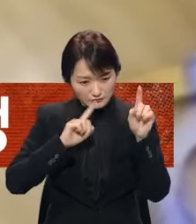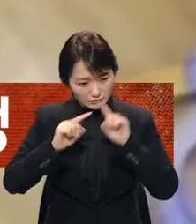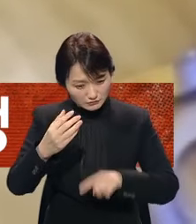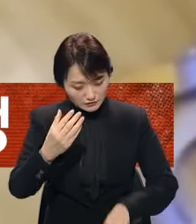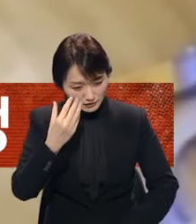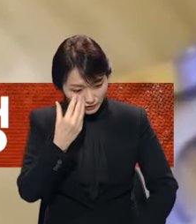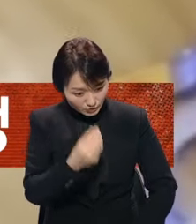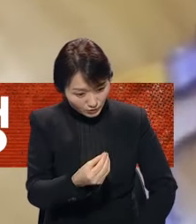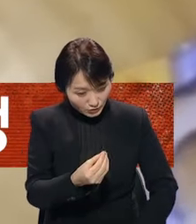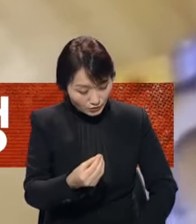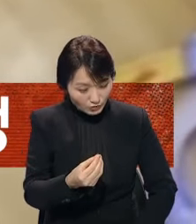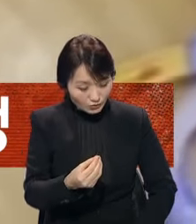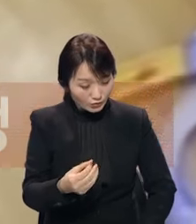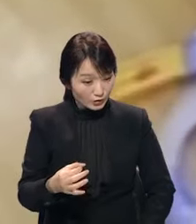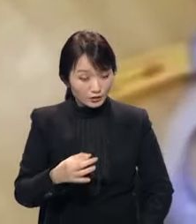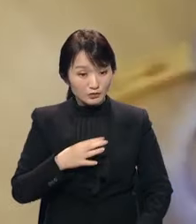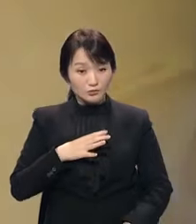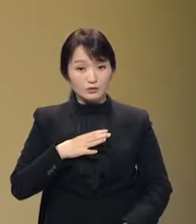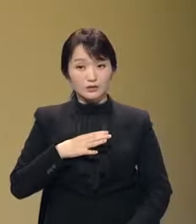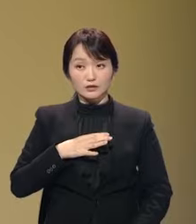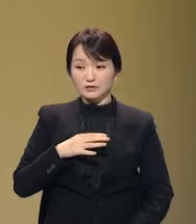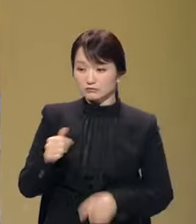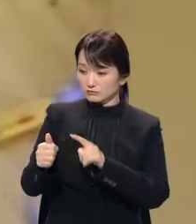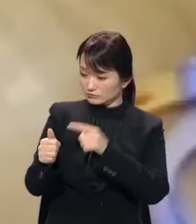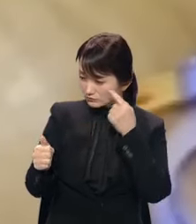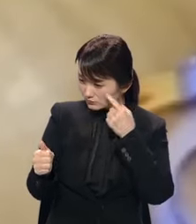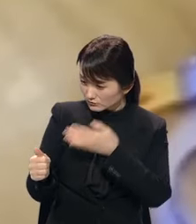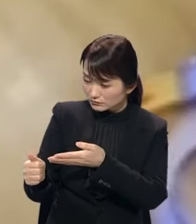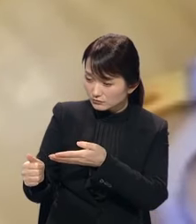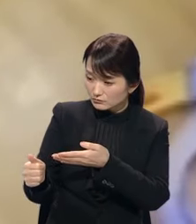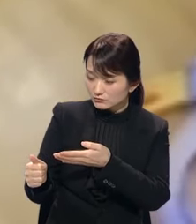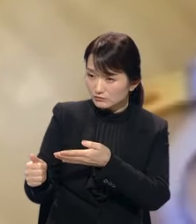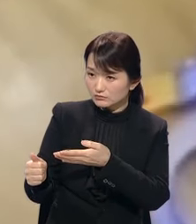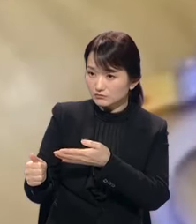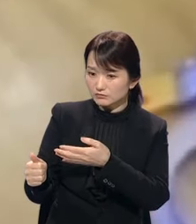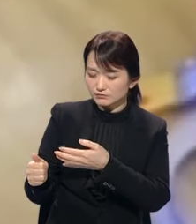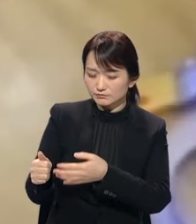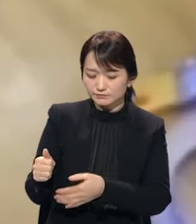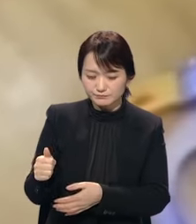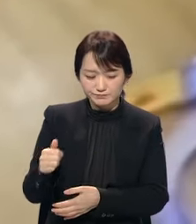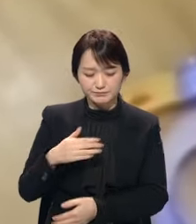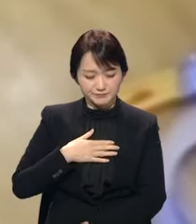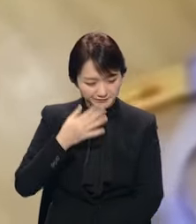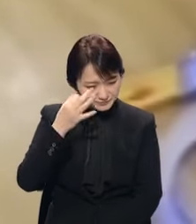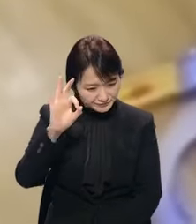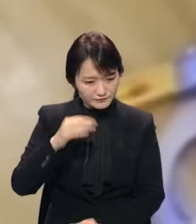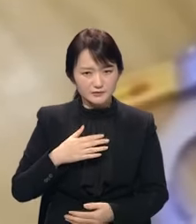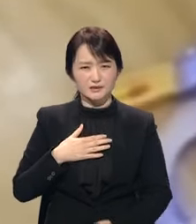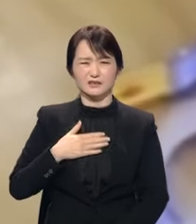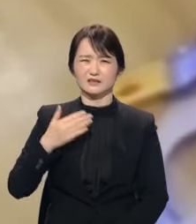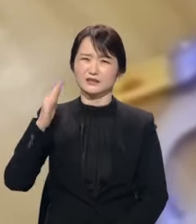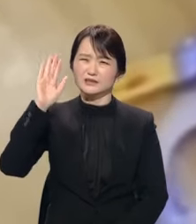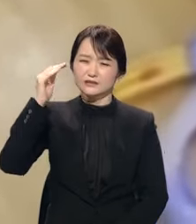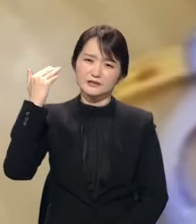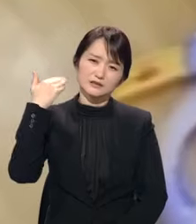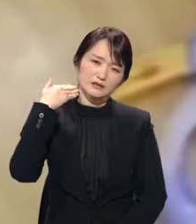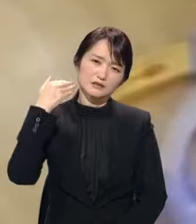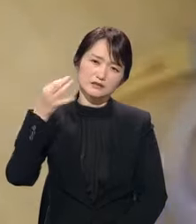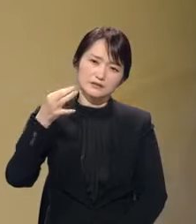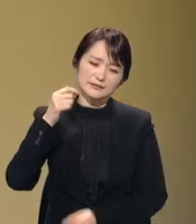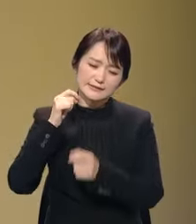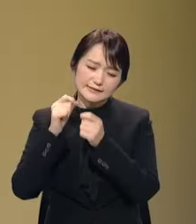학부모가 재활사에게 이걸 따졌습니다. 그랬더니 이 사람이 우물쭈물 이걸 인정하면서 제가 최근에 전세 사기를 당해서 기분이 안